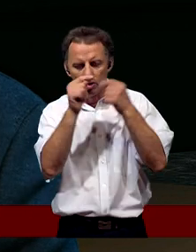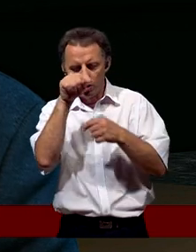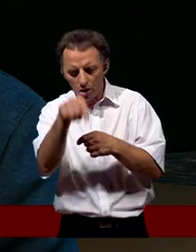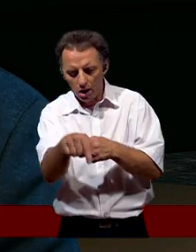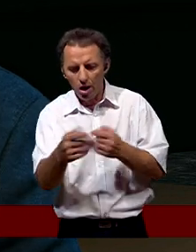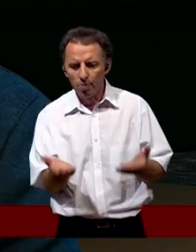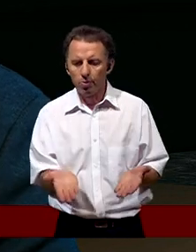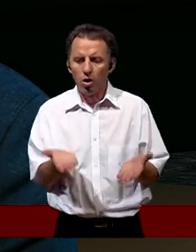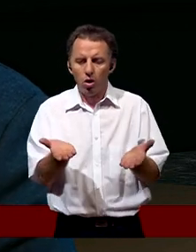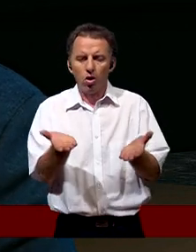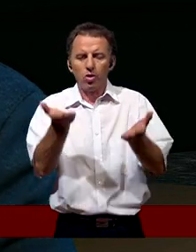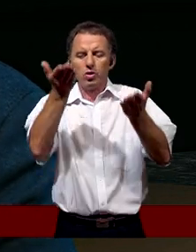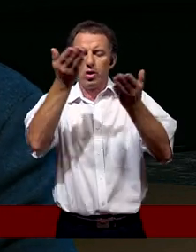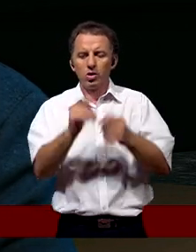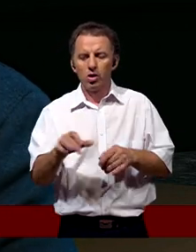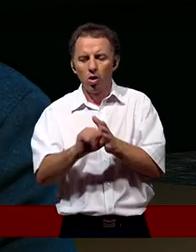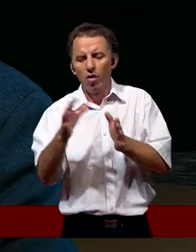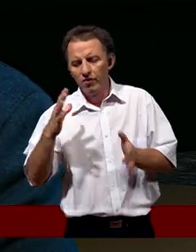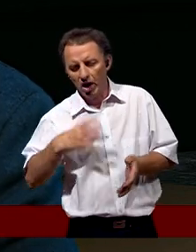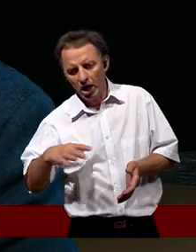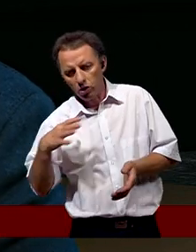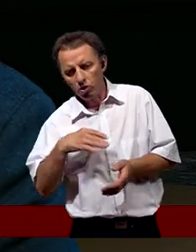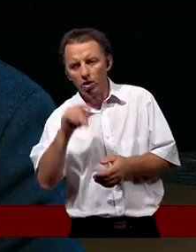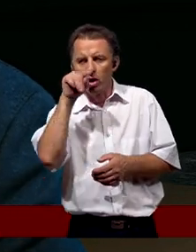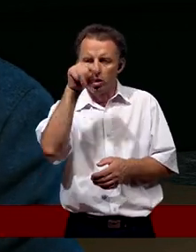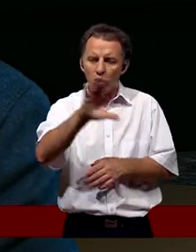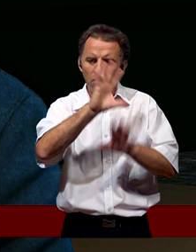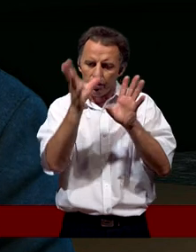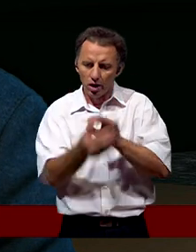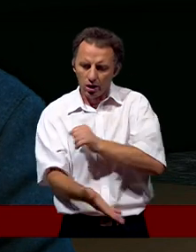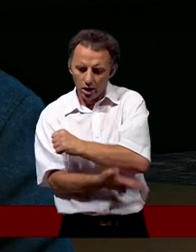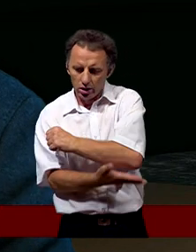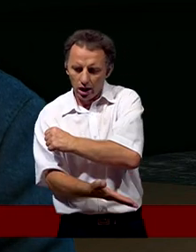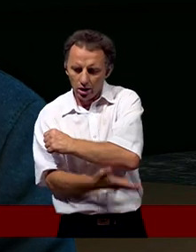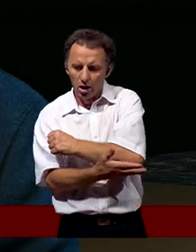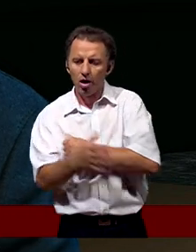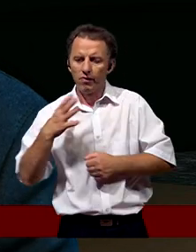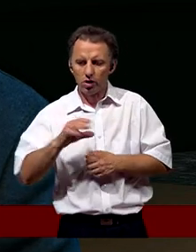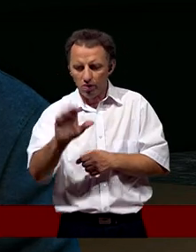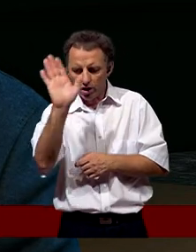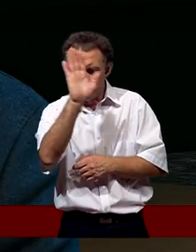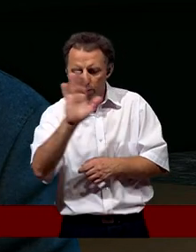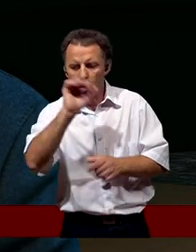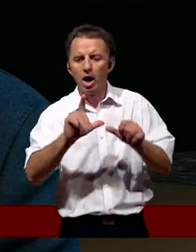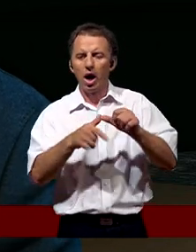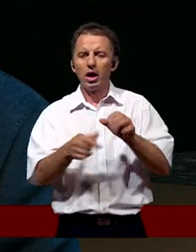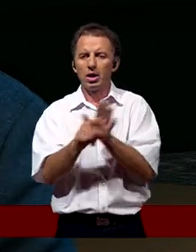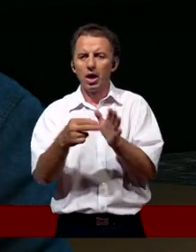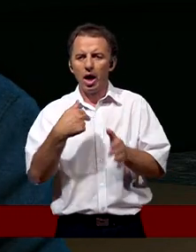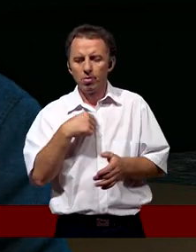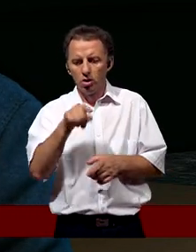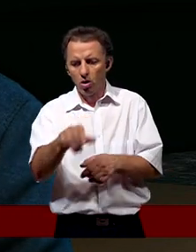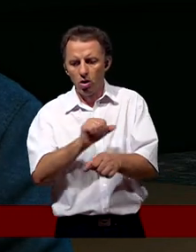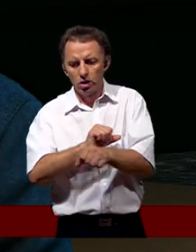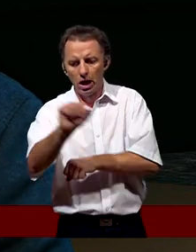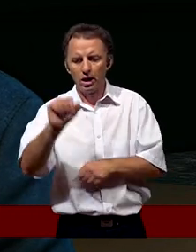jednej strony takie podniesienie człowieka na piedestał, dowartościowanie go, że człowiek jest naprawdę istotą wartościową w Bogu. Ale dla mnie